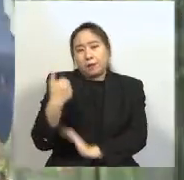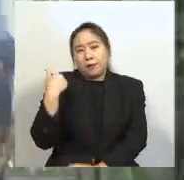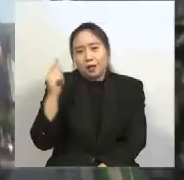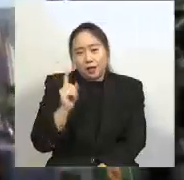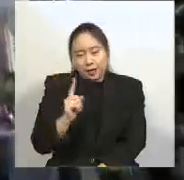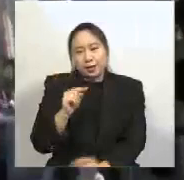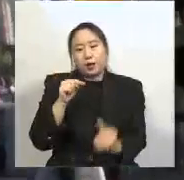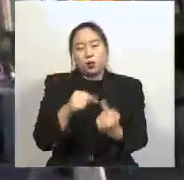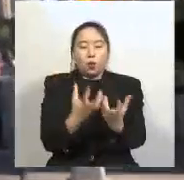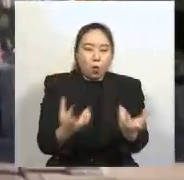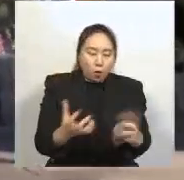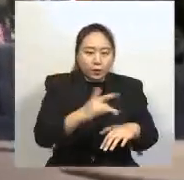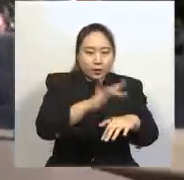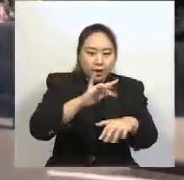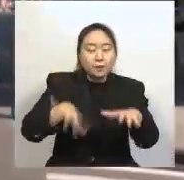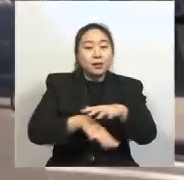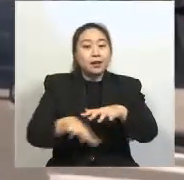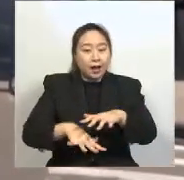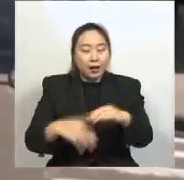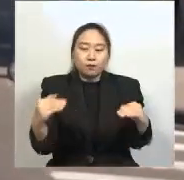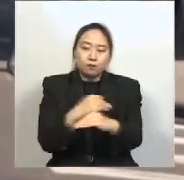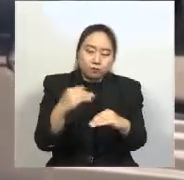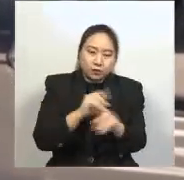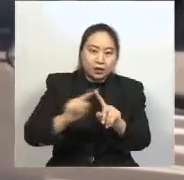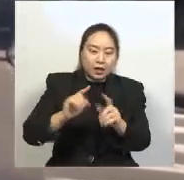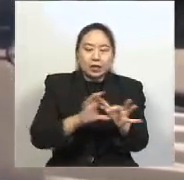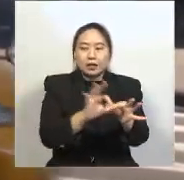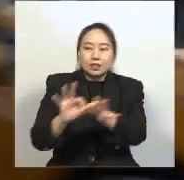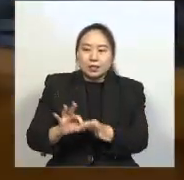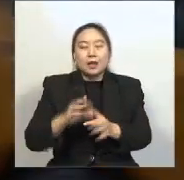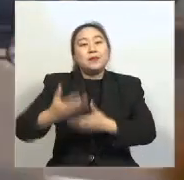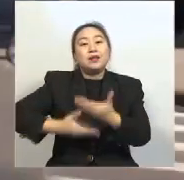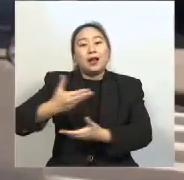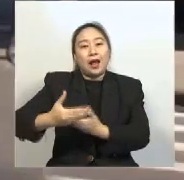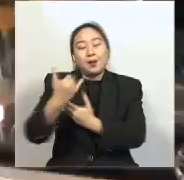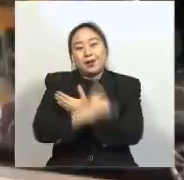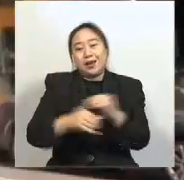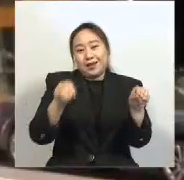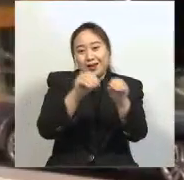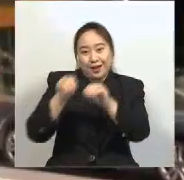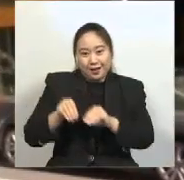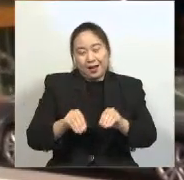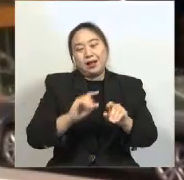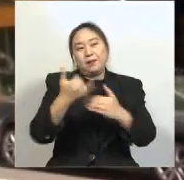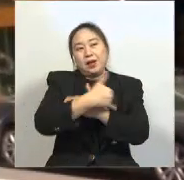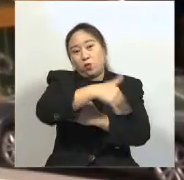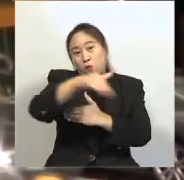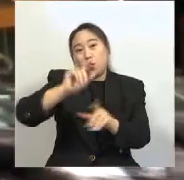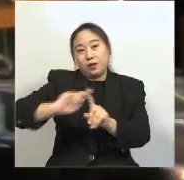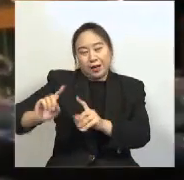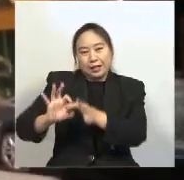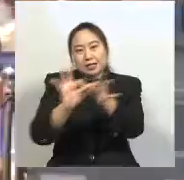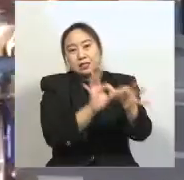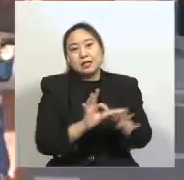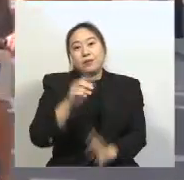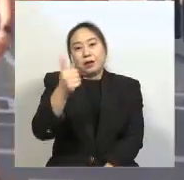รและโครงสร้างพื้นฐานที่เป็นประตูเชื่อมโยงไปสู่ตลาดขนาดใหญ่ในภูมิภาคและอนุภูมิภาคอื่นๆยืนยันรัฐ